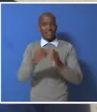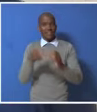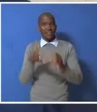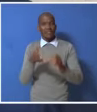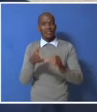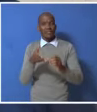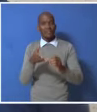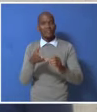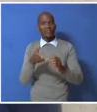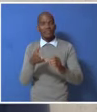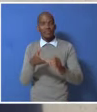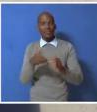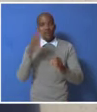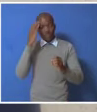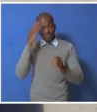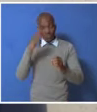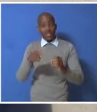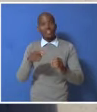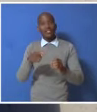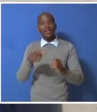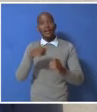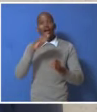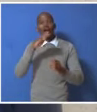biogas digesters ka lereo la seeng